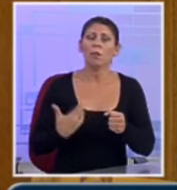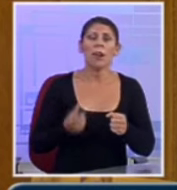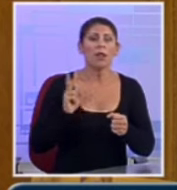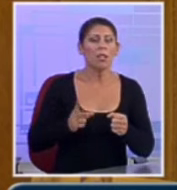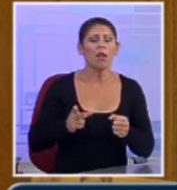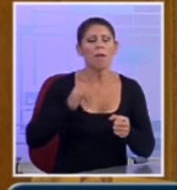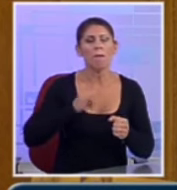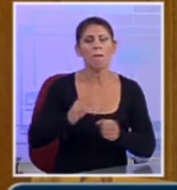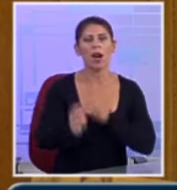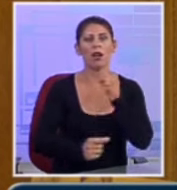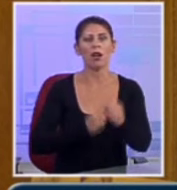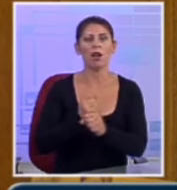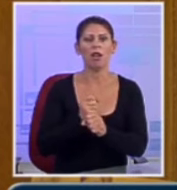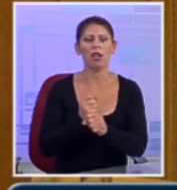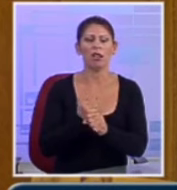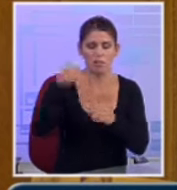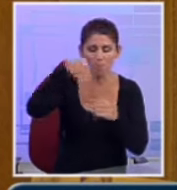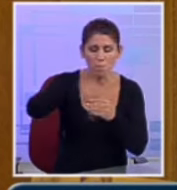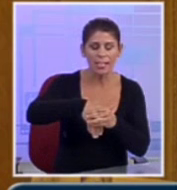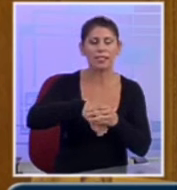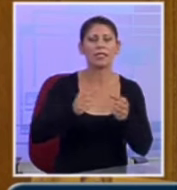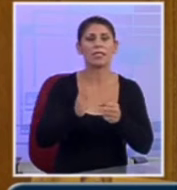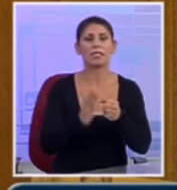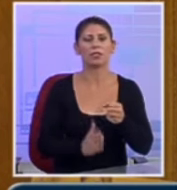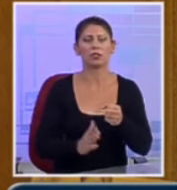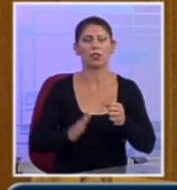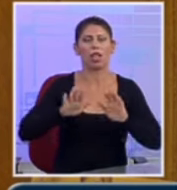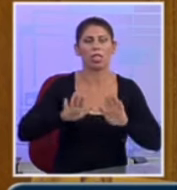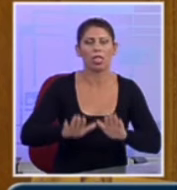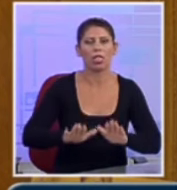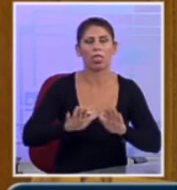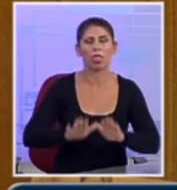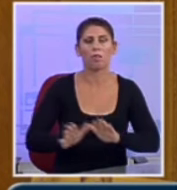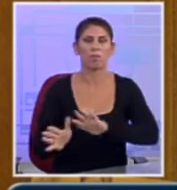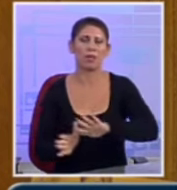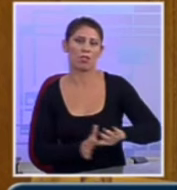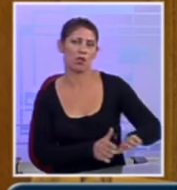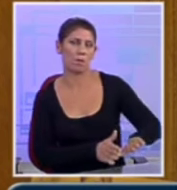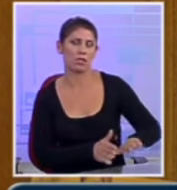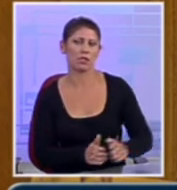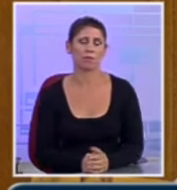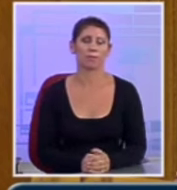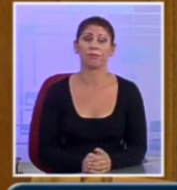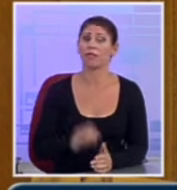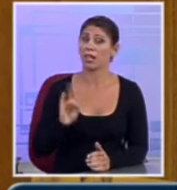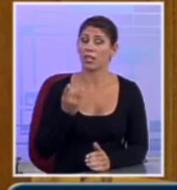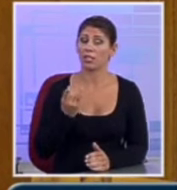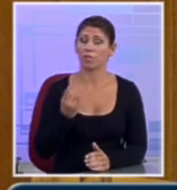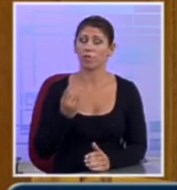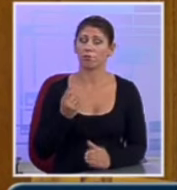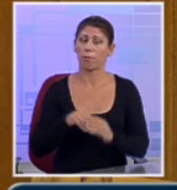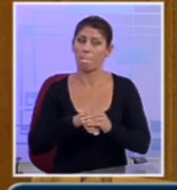μιας μακρόχρονης παγίδευσής μας σε ένα τέλμα στασιμότητας και περιθωριοποίησης. Είτε θα